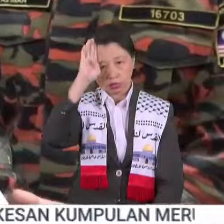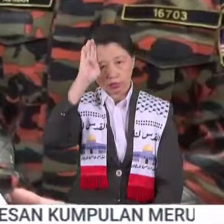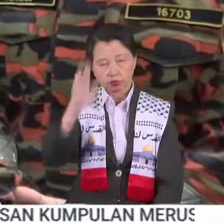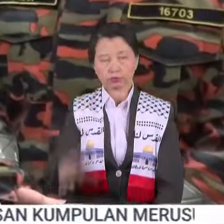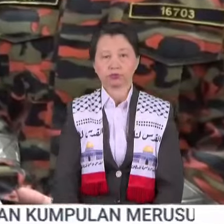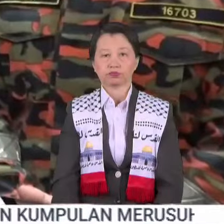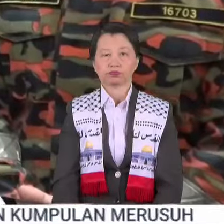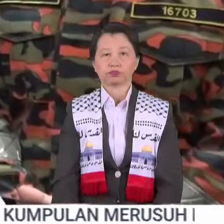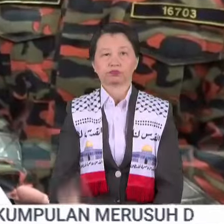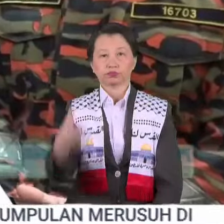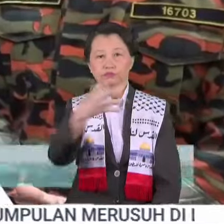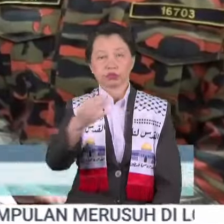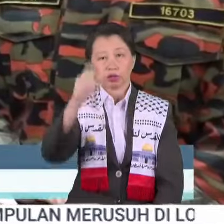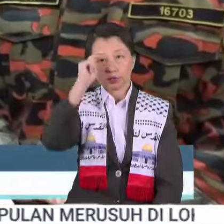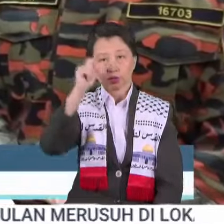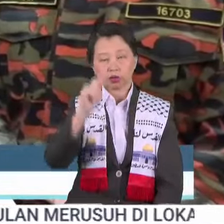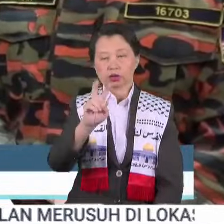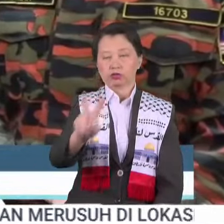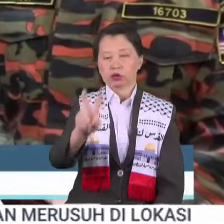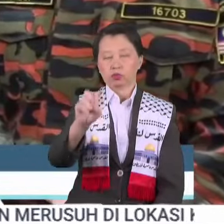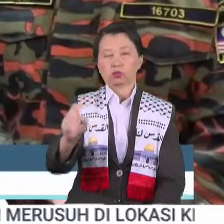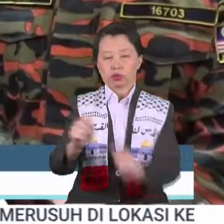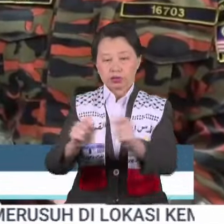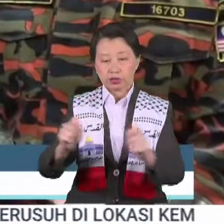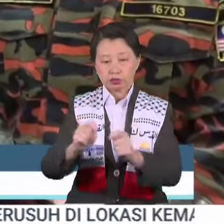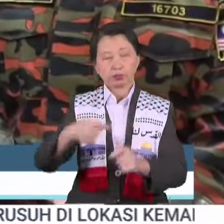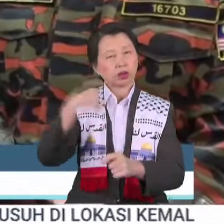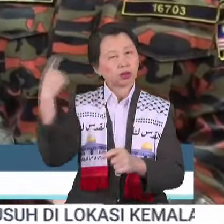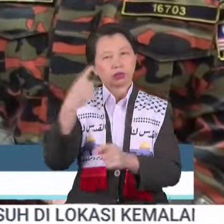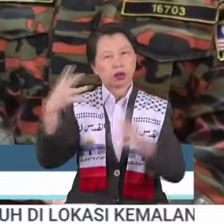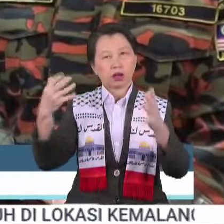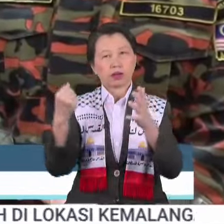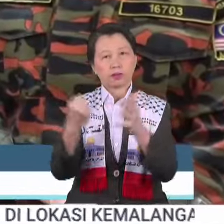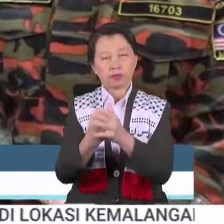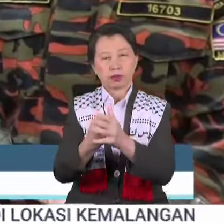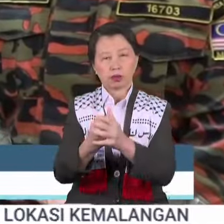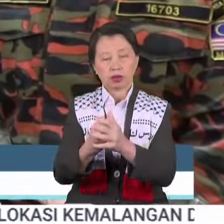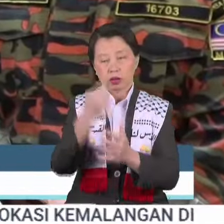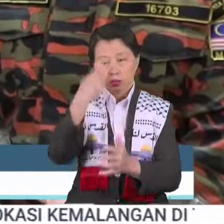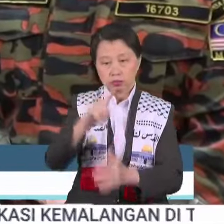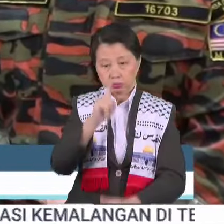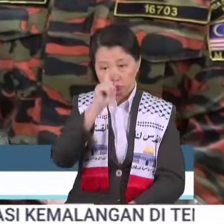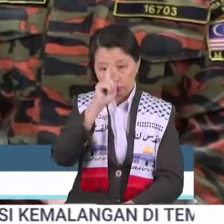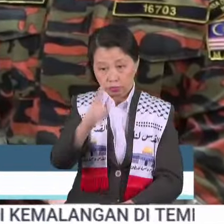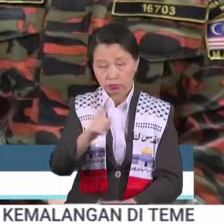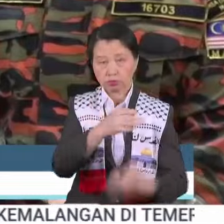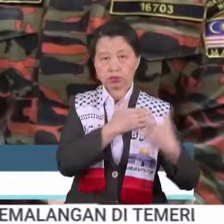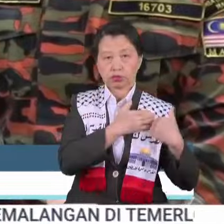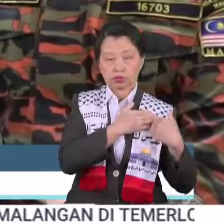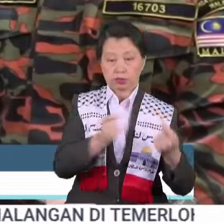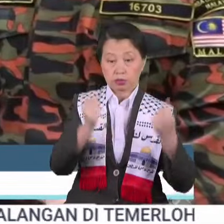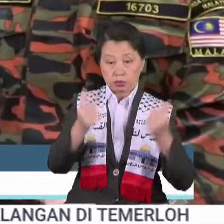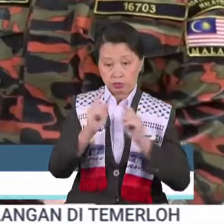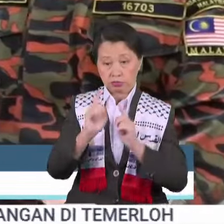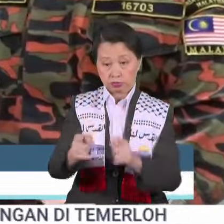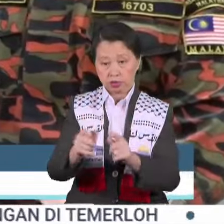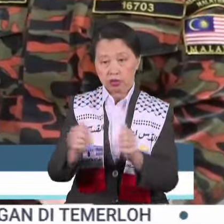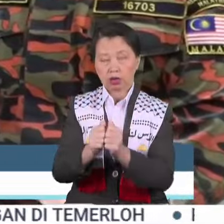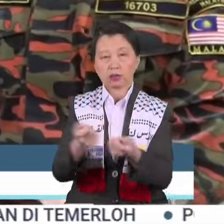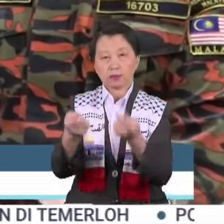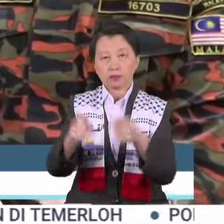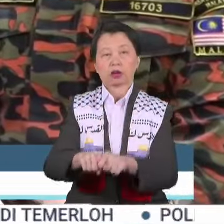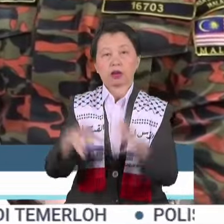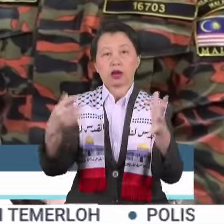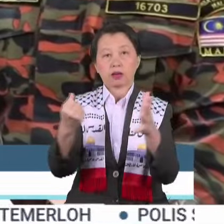Sementara itu, di Terengganu, 20 lokasi kemalangan maut dikenal pasti JBPM. Bagi memastikan respons cepat jika berlaku